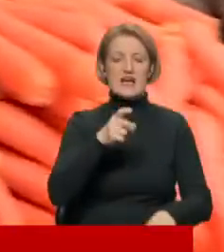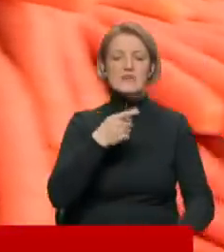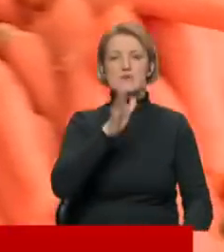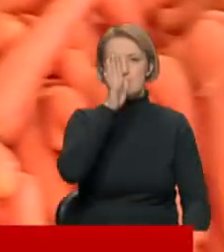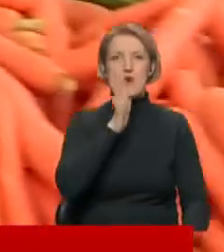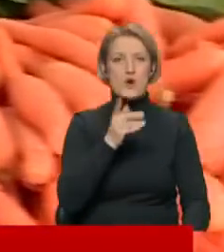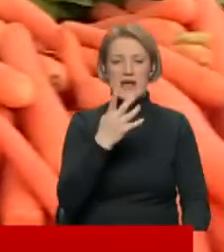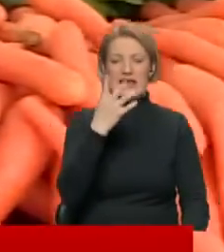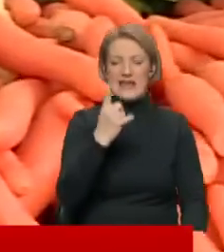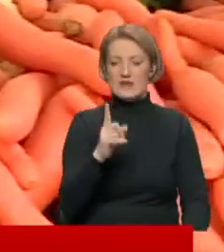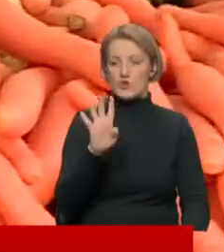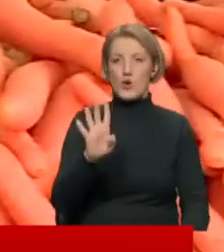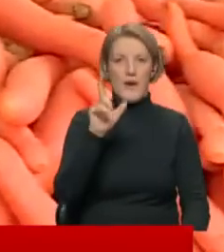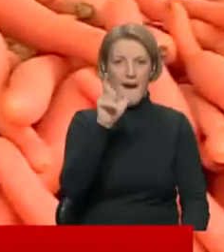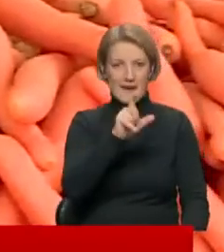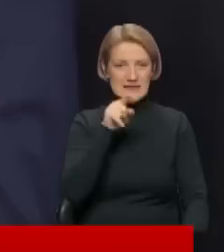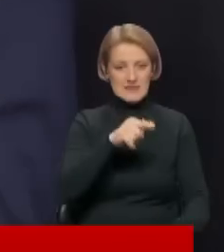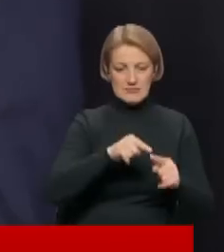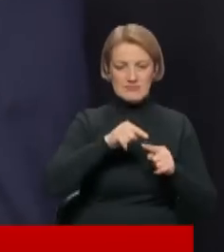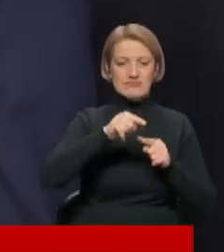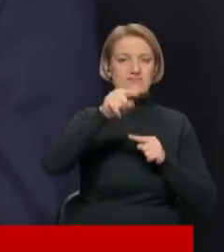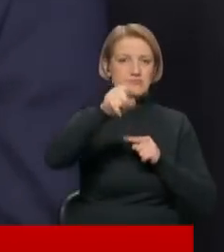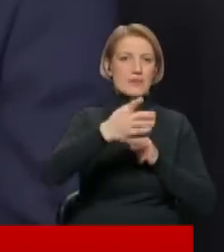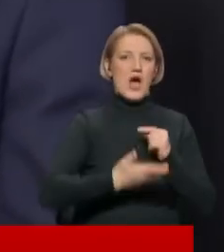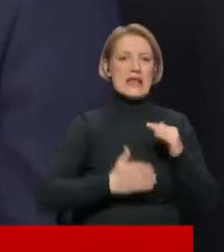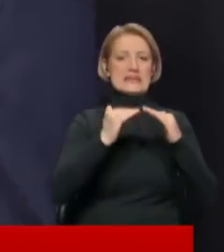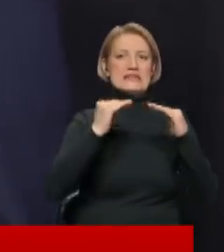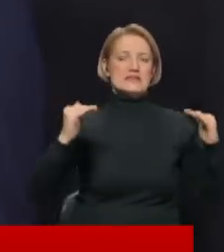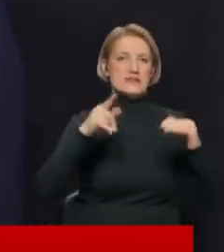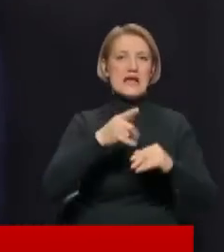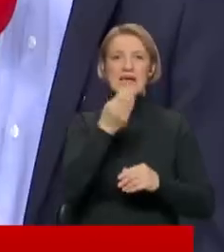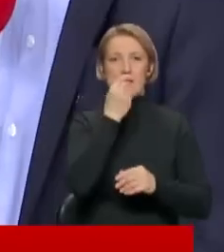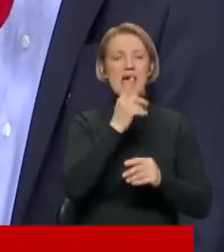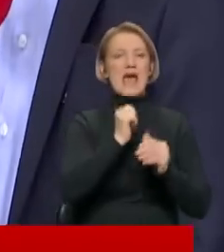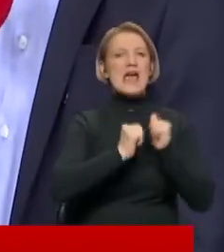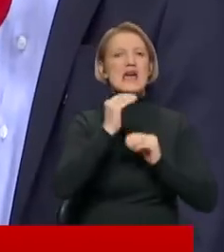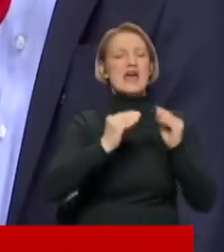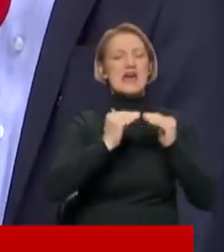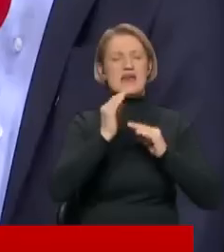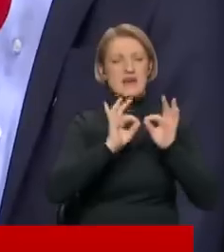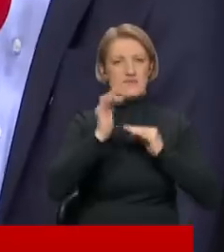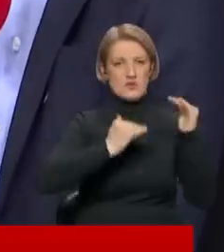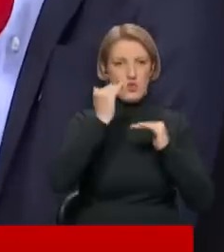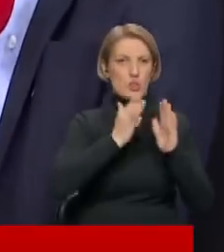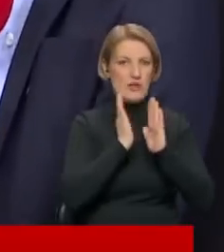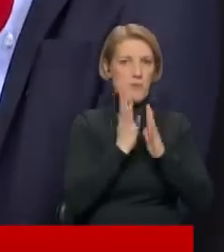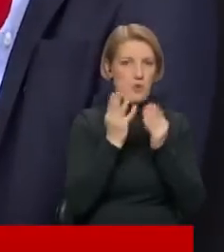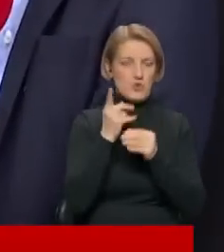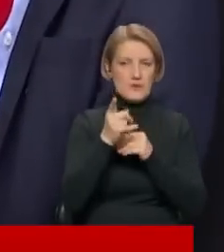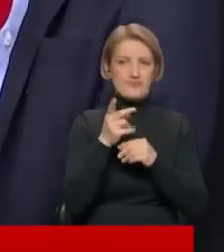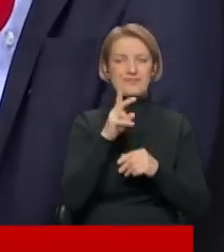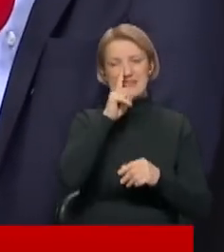ilk 4 ayda yine açlık sınırına yenik düşecek gıda enflasyonu Aynı hızla devam edersek 8.500 liralık asgari ücret zaten